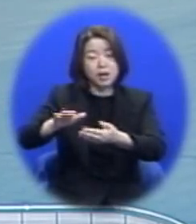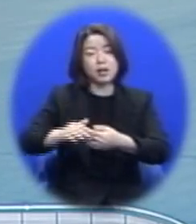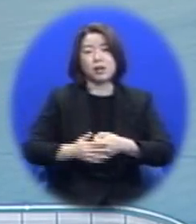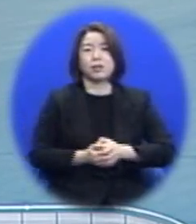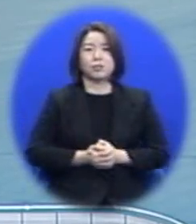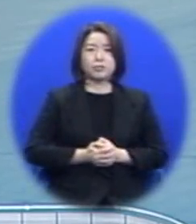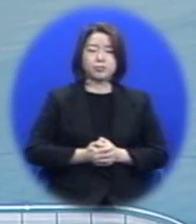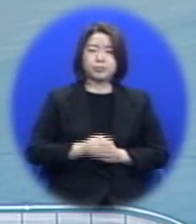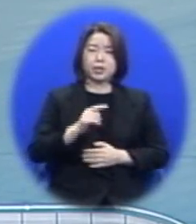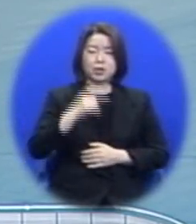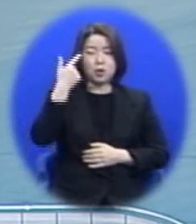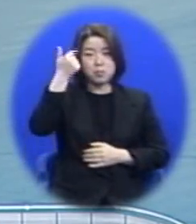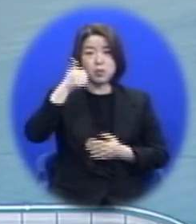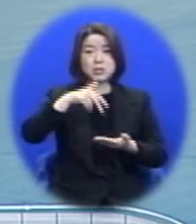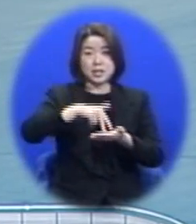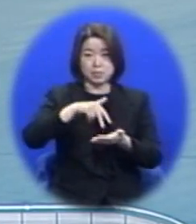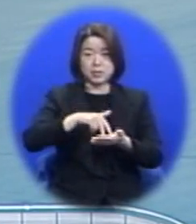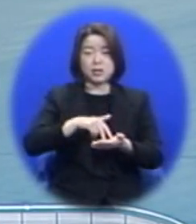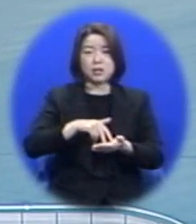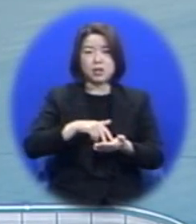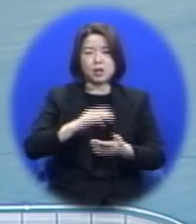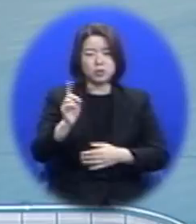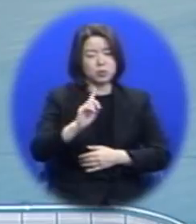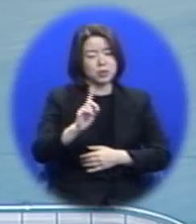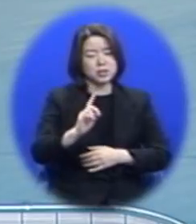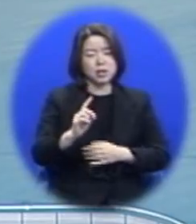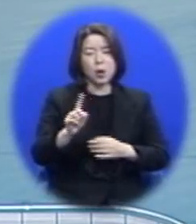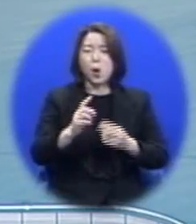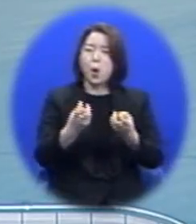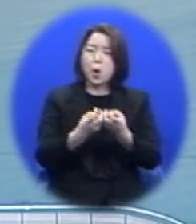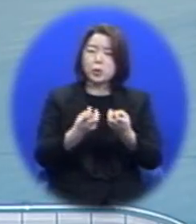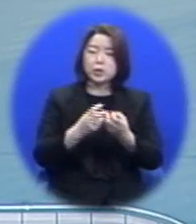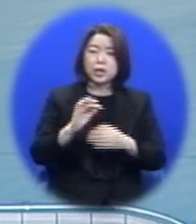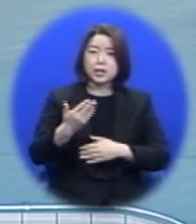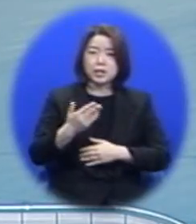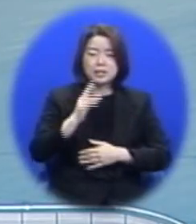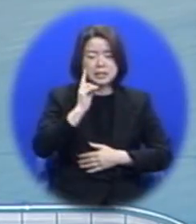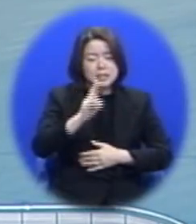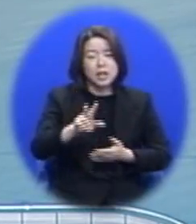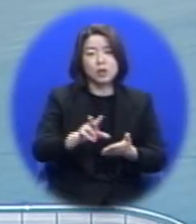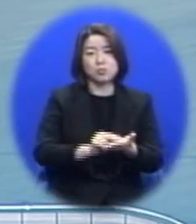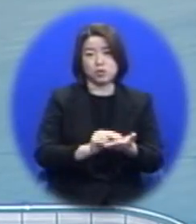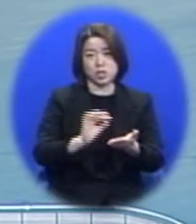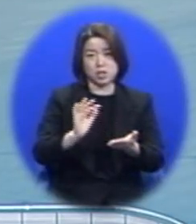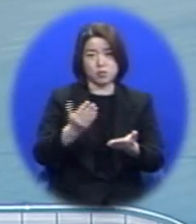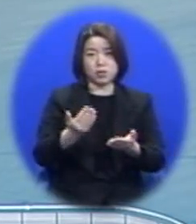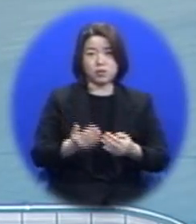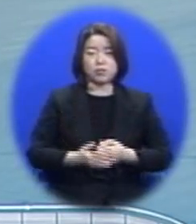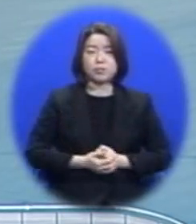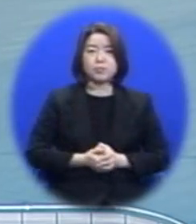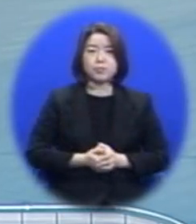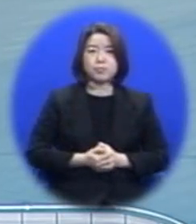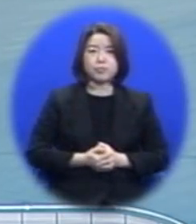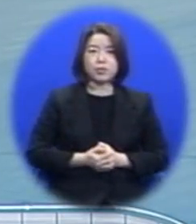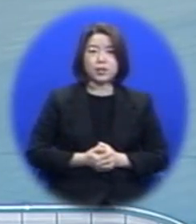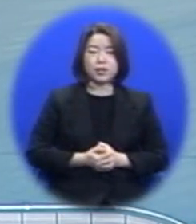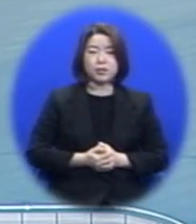이건 목사인 저로서는 도대체 어떻게 해야 하는가 하는 심각한 문제가 되는 거예요.